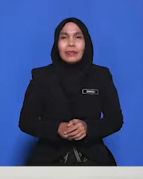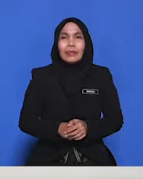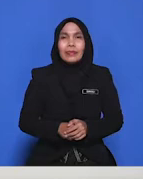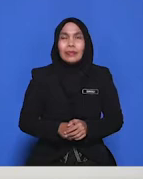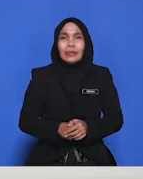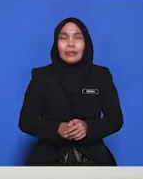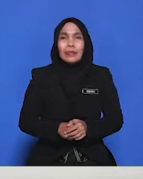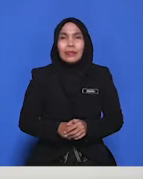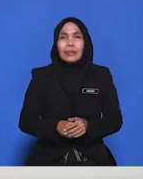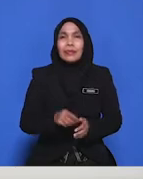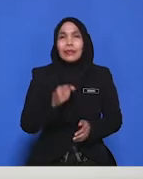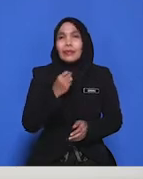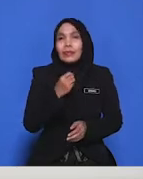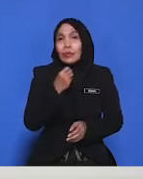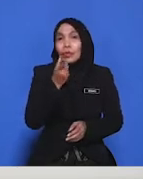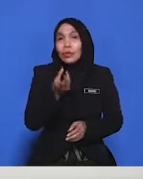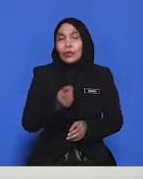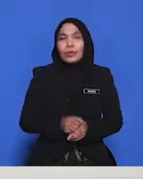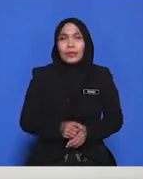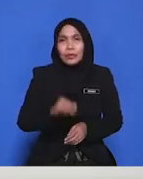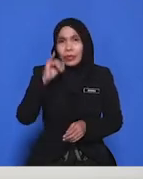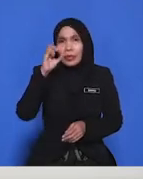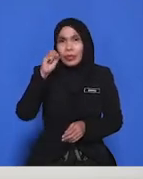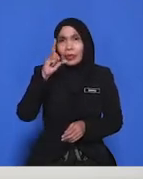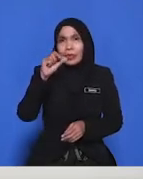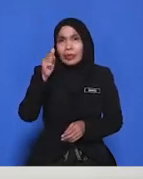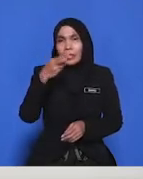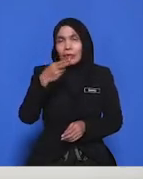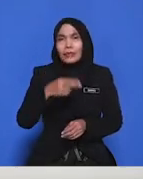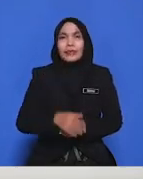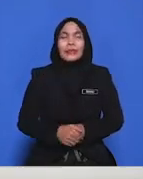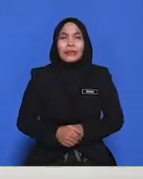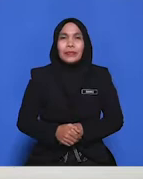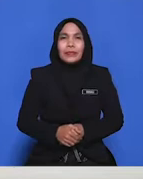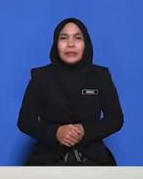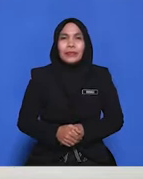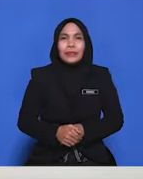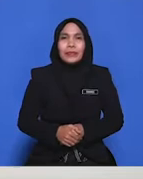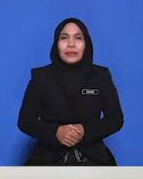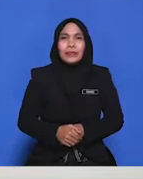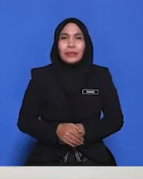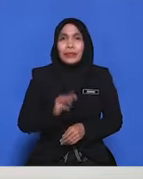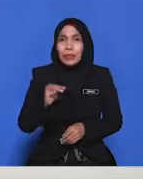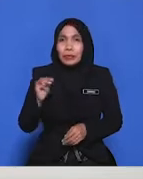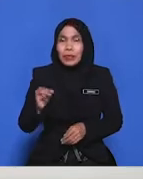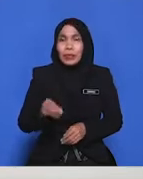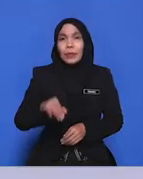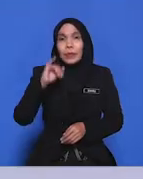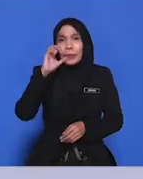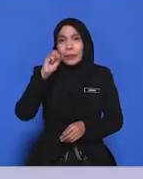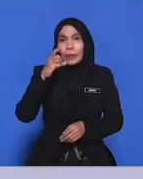je. Idea Islah, perjuangan Islah, tokoh Islah. Apa benda Islah ni sebenarnya? Murid-murid, Islah